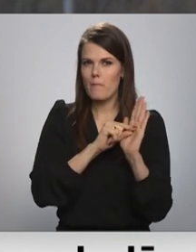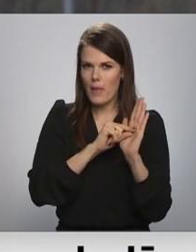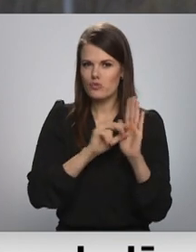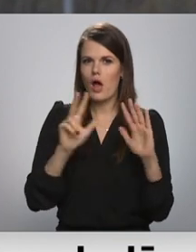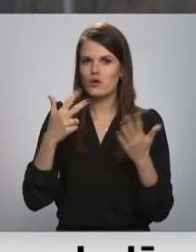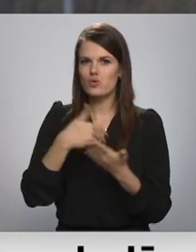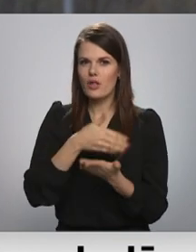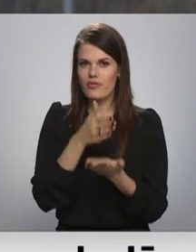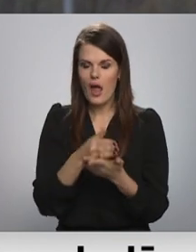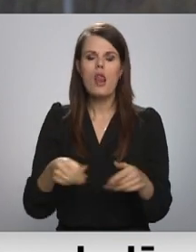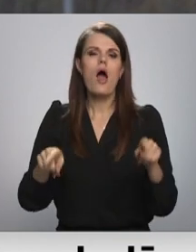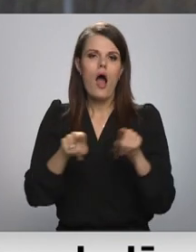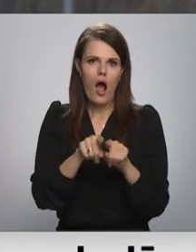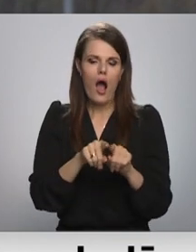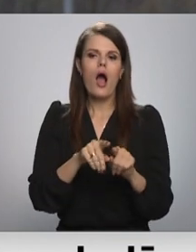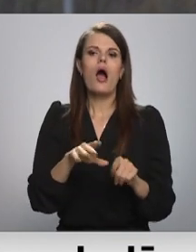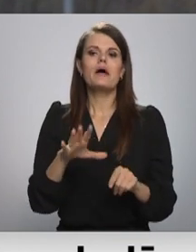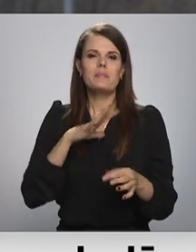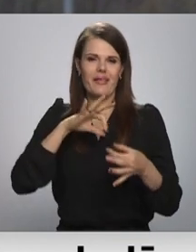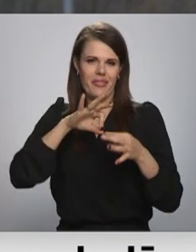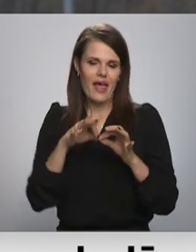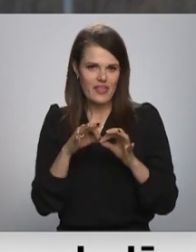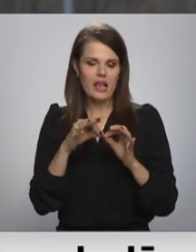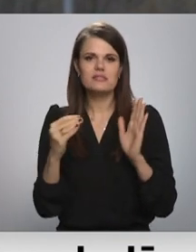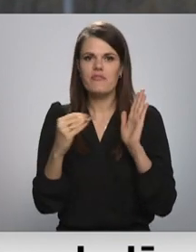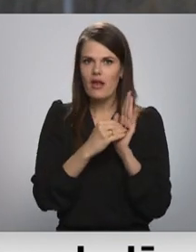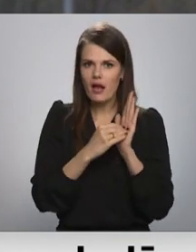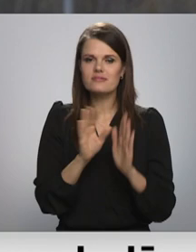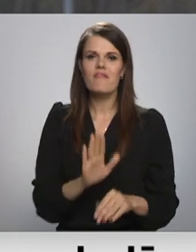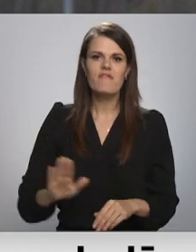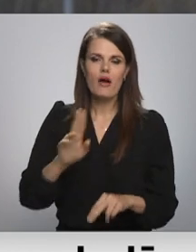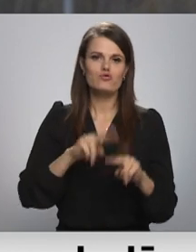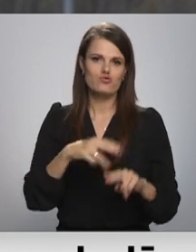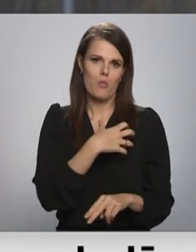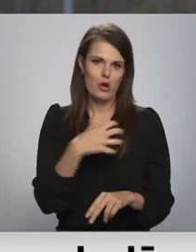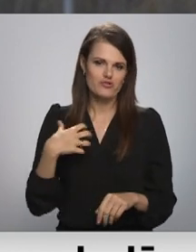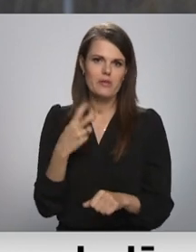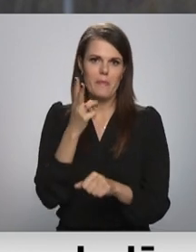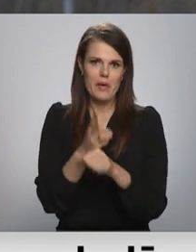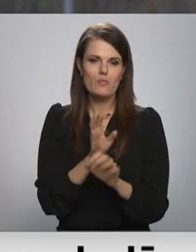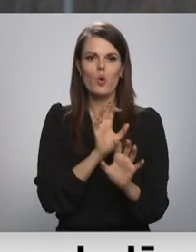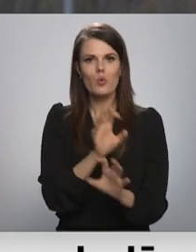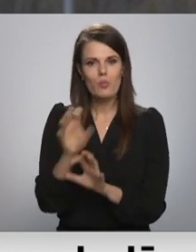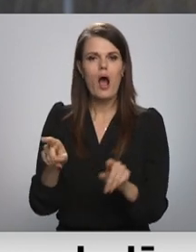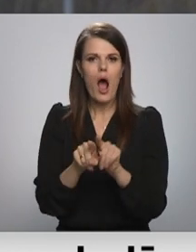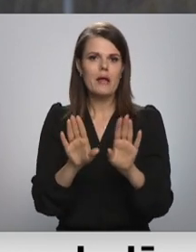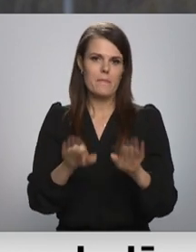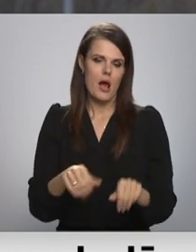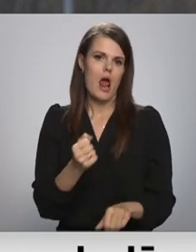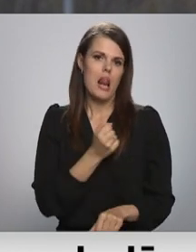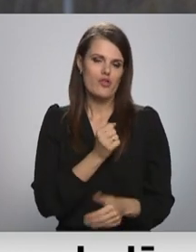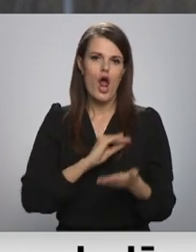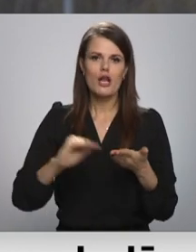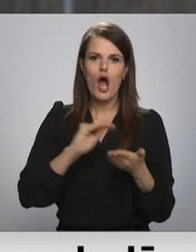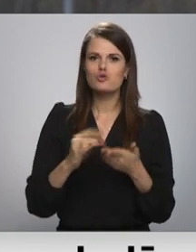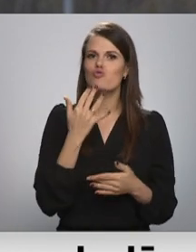Daļā arī vienreiz tika un detalizētāk tika uzsvārts valsts un pašvaldību pienākums ir rūpētīs arī par latgaliešu rakstu